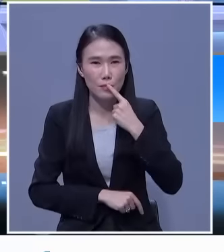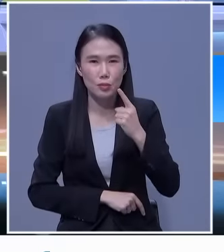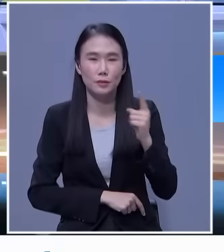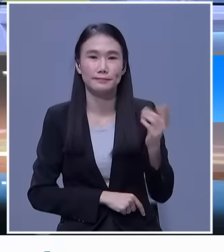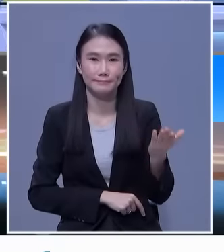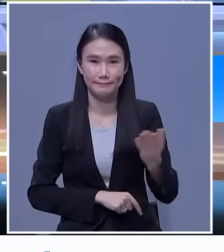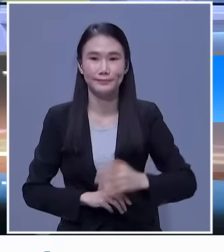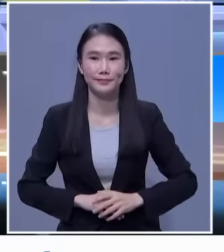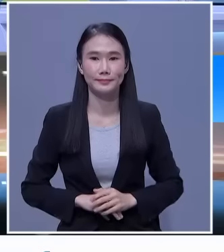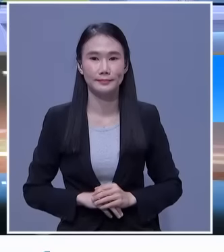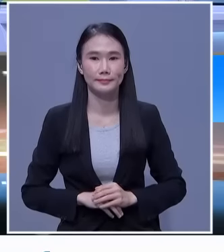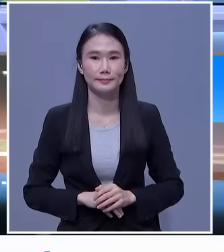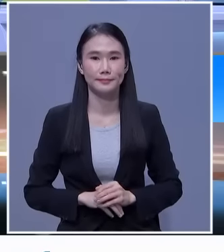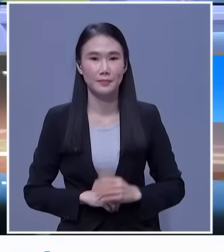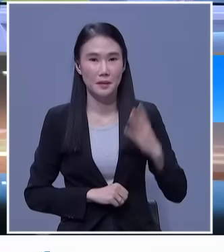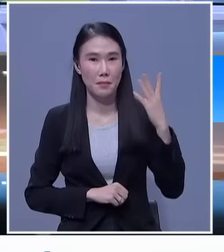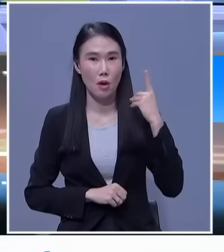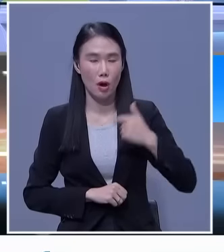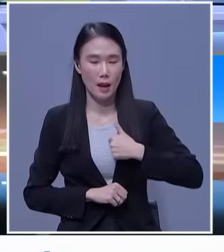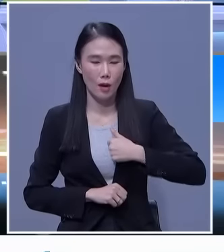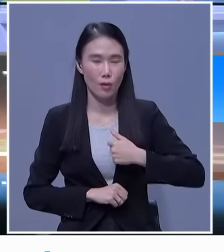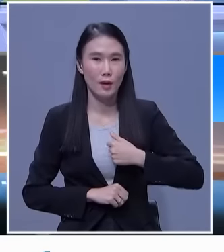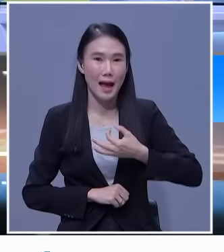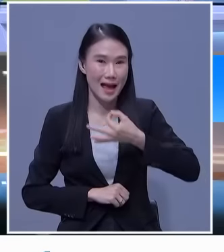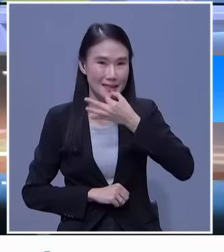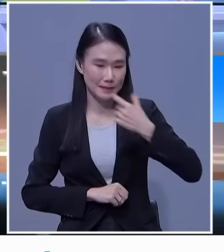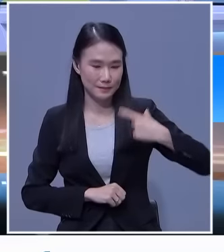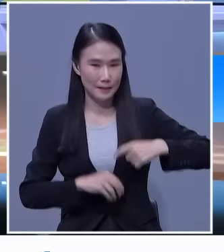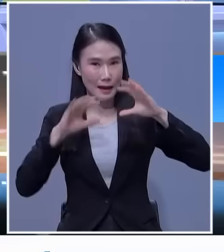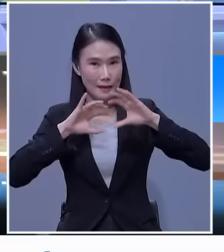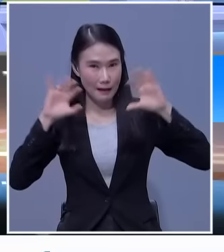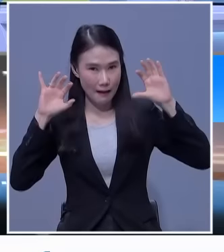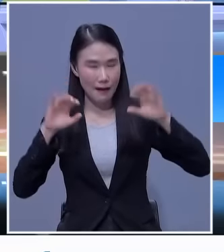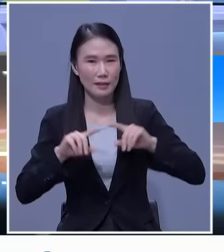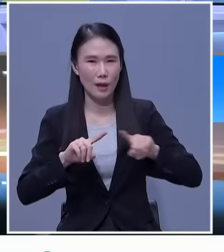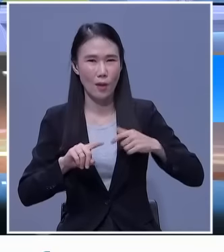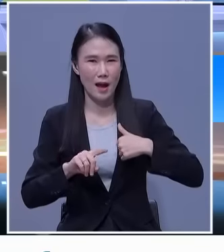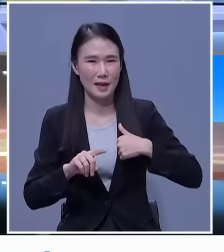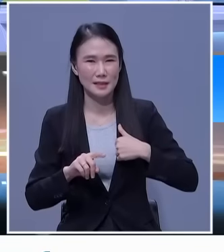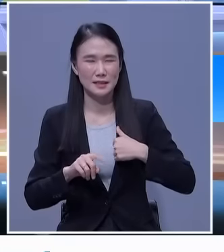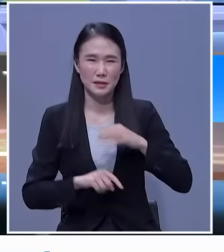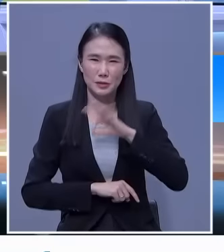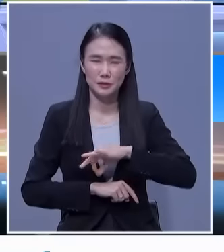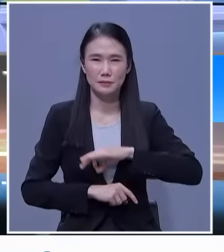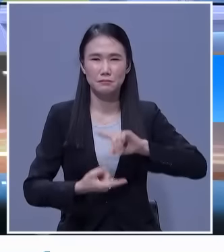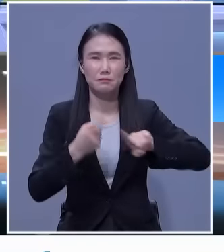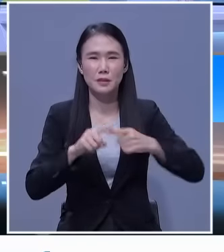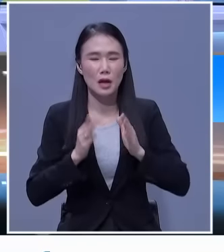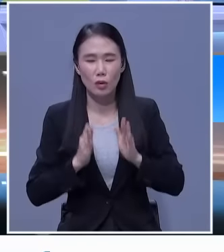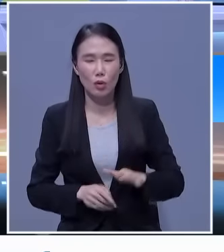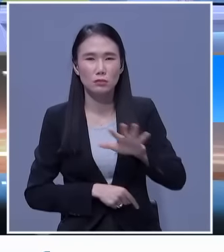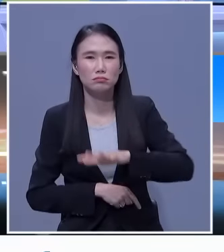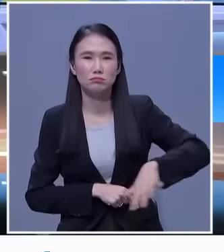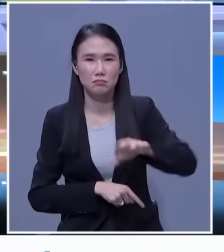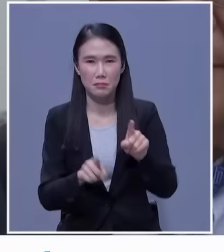ใจบอกว่าตัวเองเนี่ยขาหนึ่งเป็นอัยการก็จริงแต่ขาหนึ่งเป็นเพื่อนมนุษย์เหมือนกันการช่วยเหลือทุกอย่างเป็นการช่วยเหลือเ